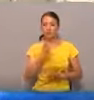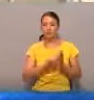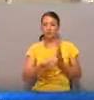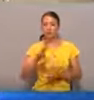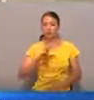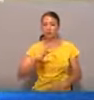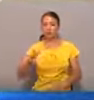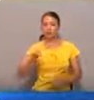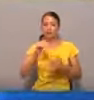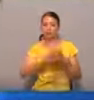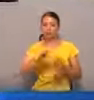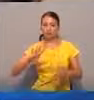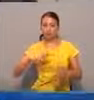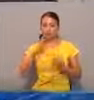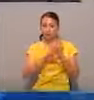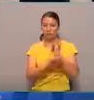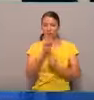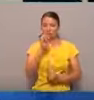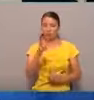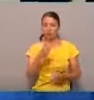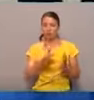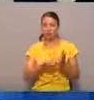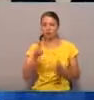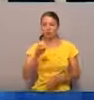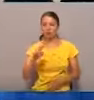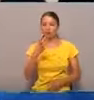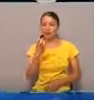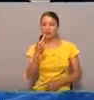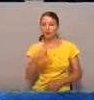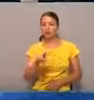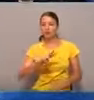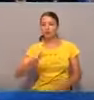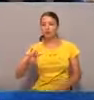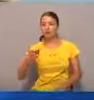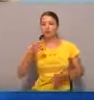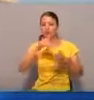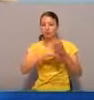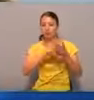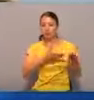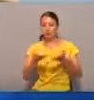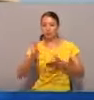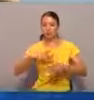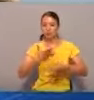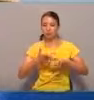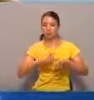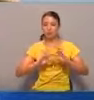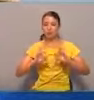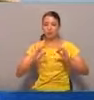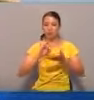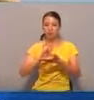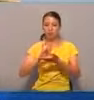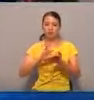миллион теңге инвестиция тартылса, соңғы 2 жылда 28 миллиард 520 миллион теңге инвестиция тартылған. Айтпақшы,